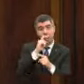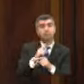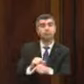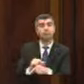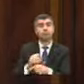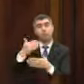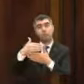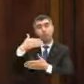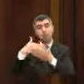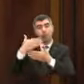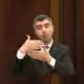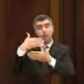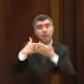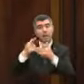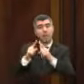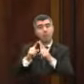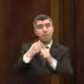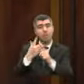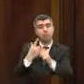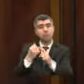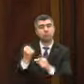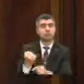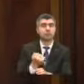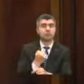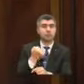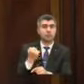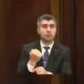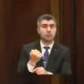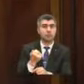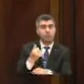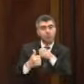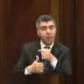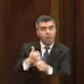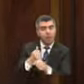البناء عرف شبه ركود، بحيث أنه هذه السنة سنة